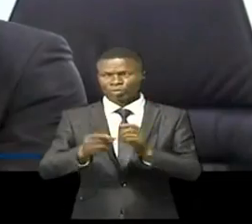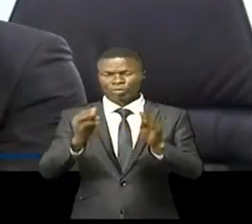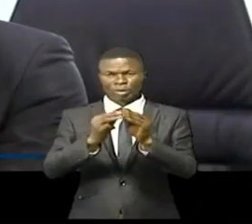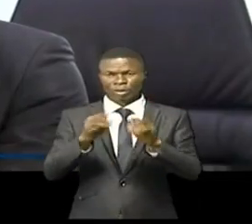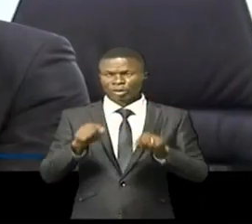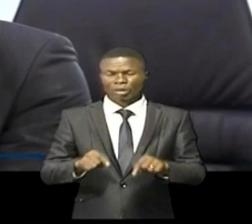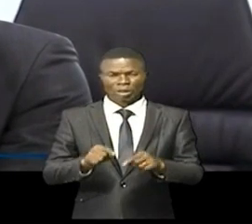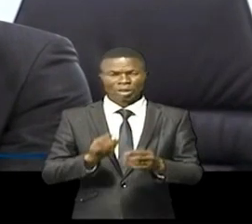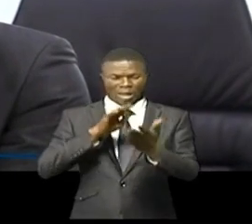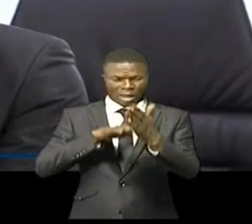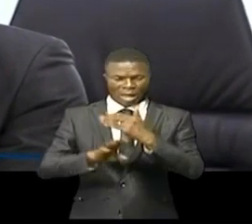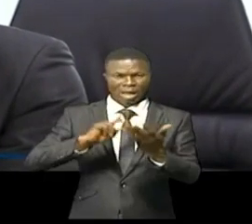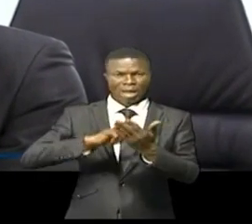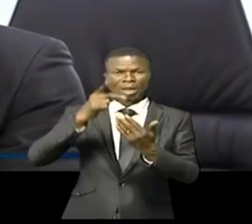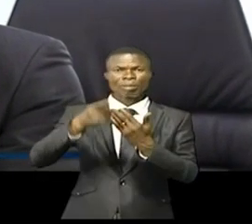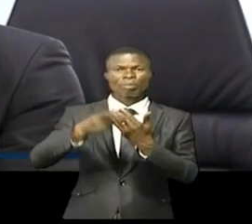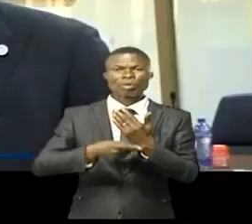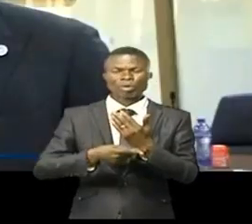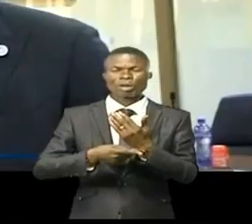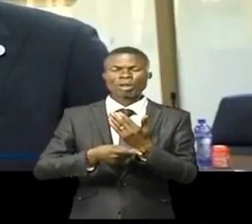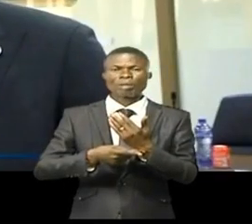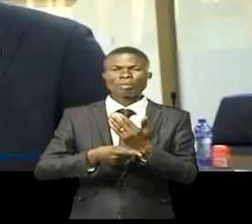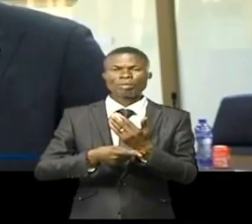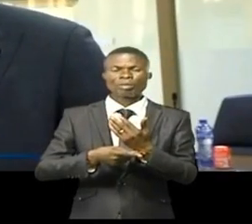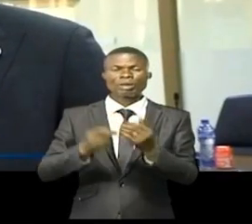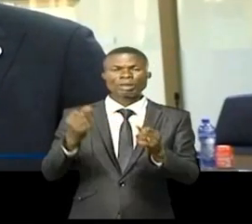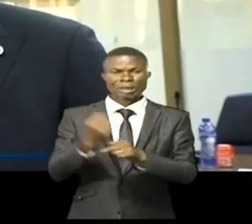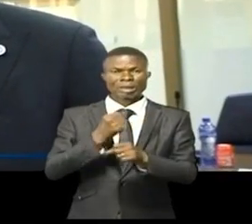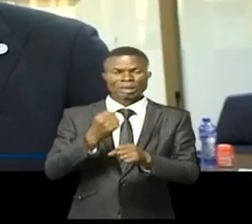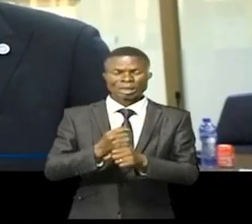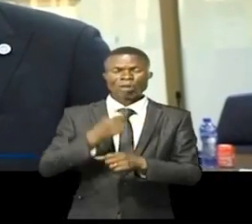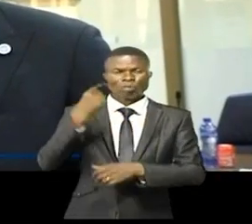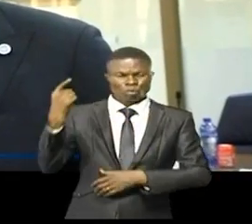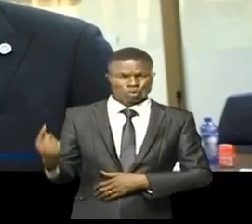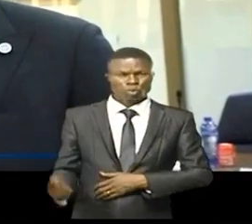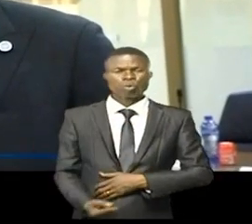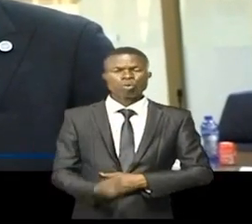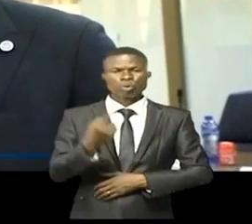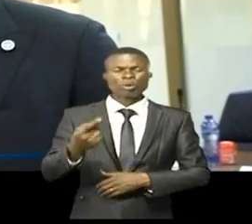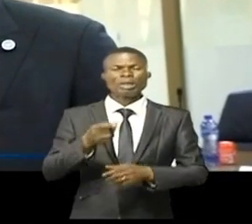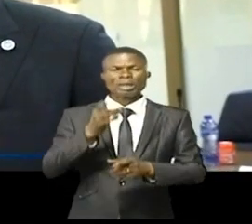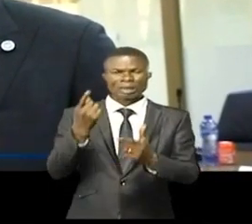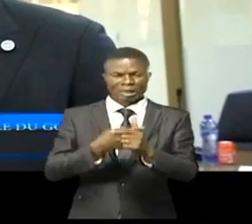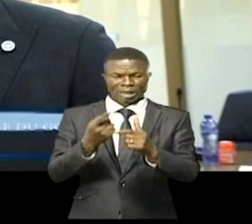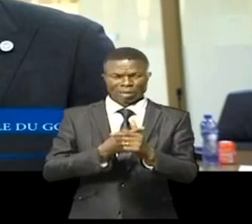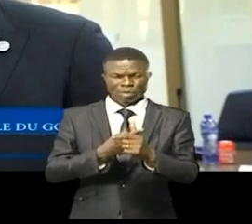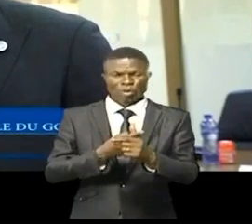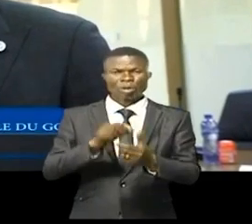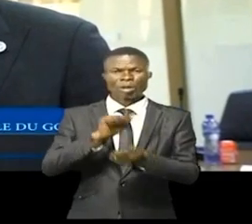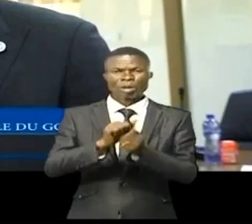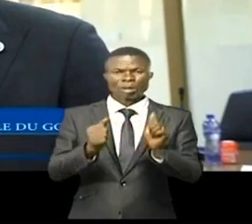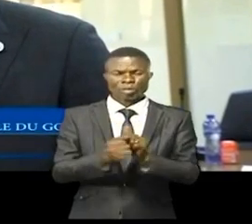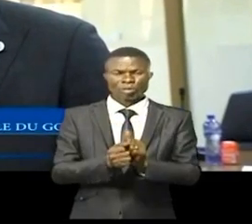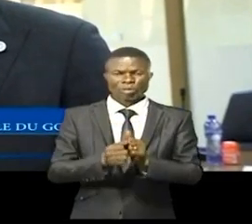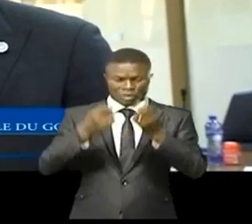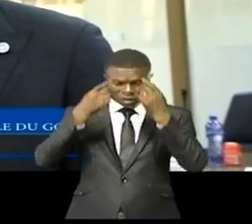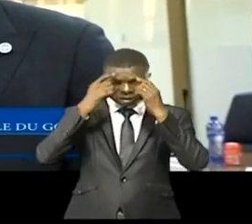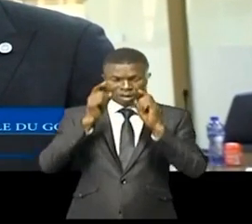d'aujourd'hui s'inscrit donc dans le cadre de ce travail permanent, mais spécifiquement par rapport à après la